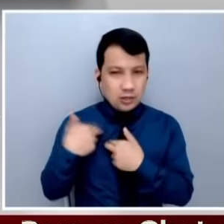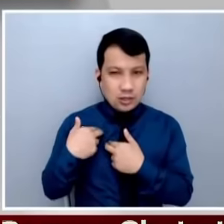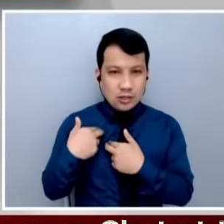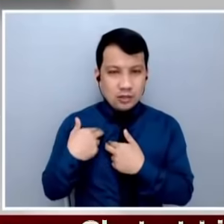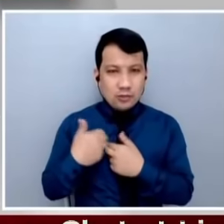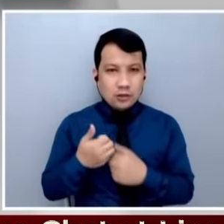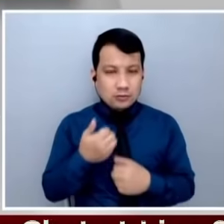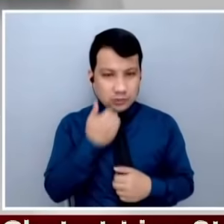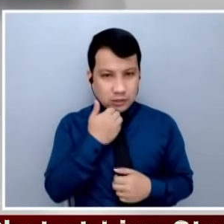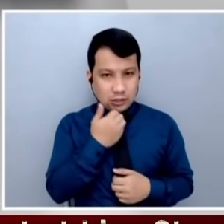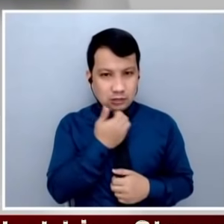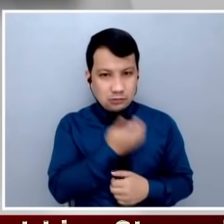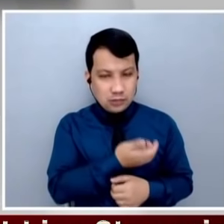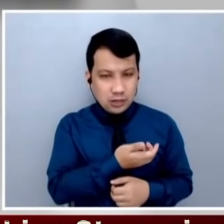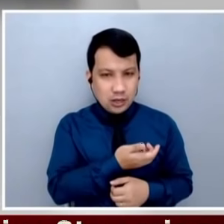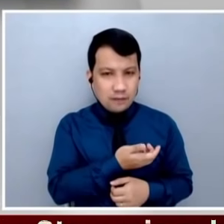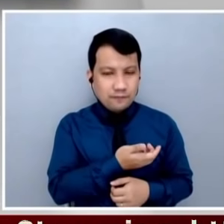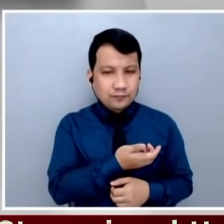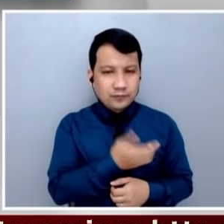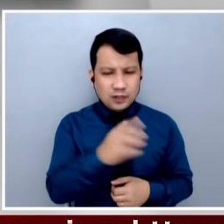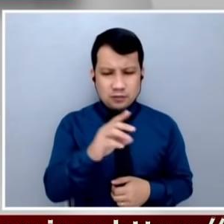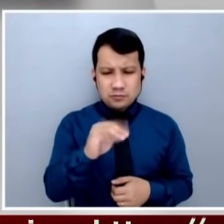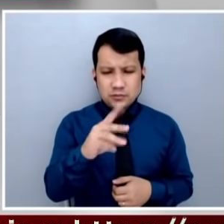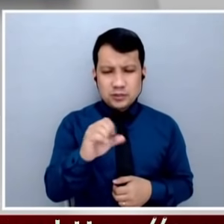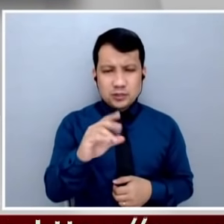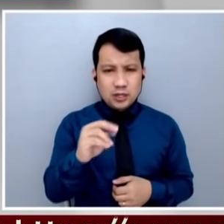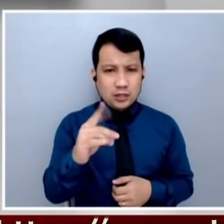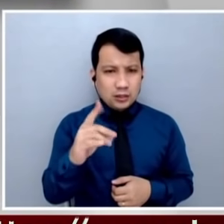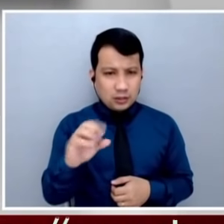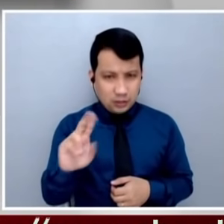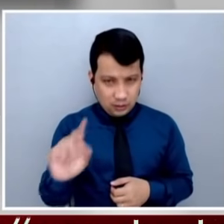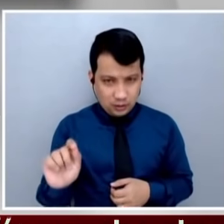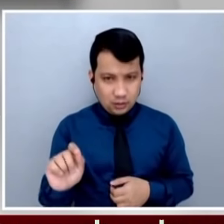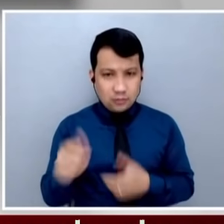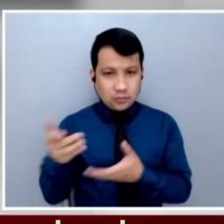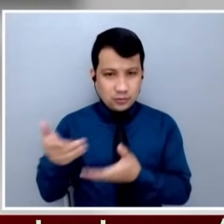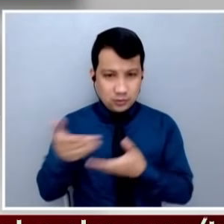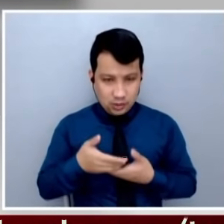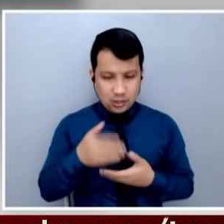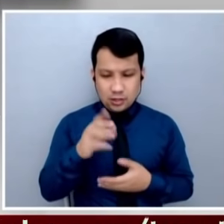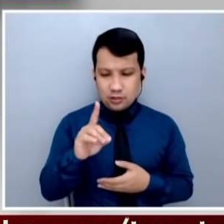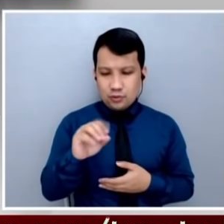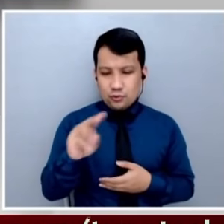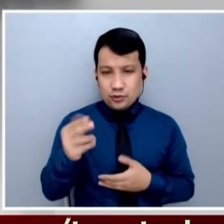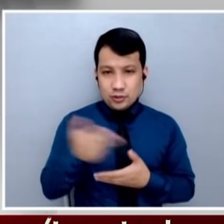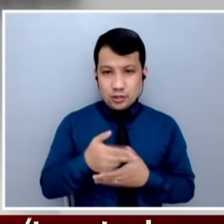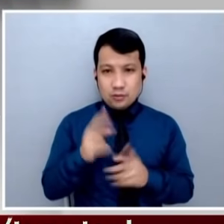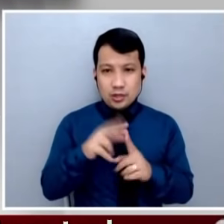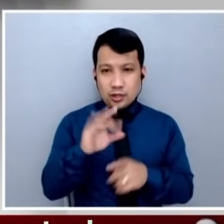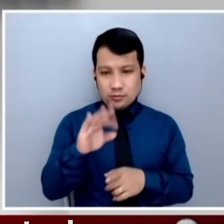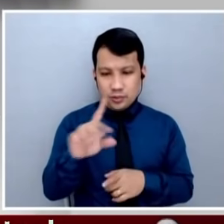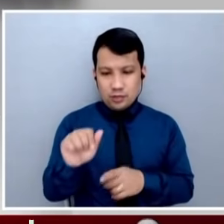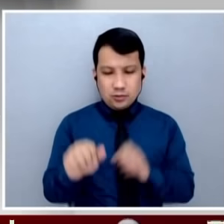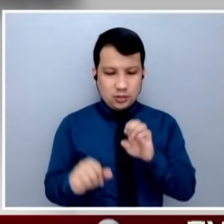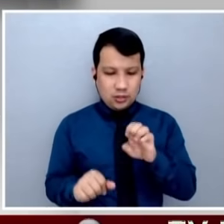misconduct. Samantala, natanggap na ng Food and Drug Administration ang application ng DOH para amyendahan ang emergency use authorization ng